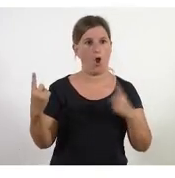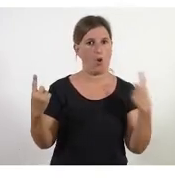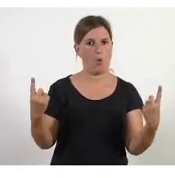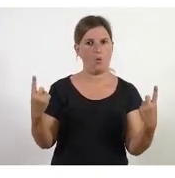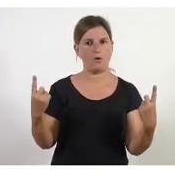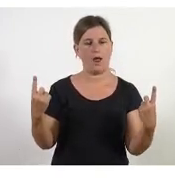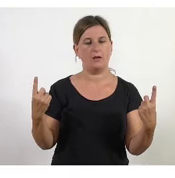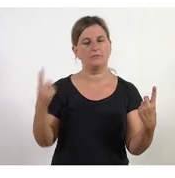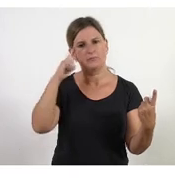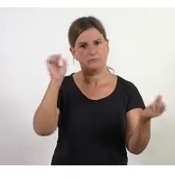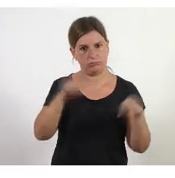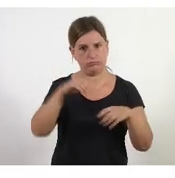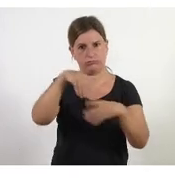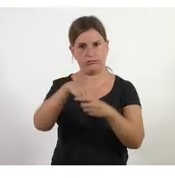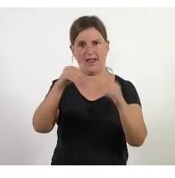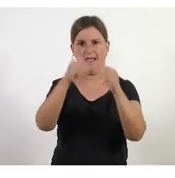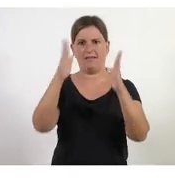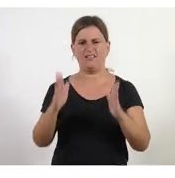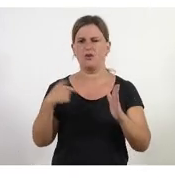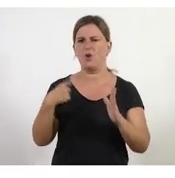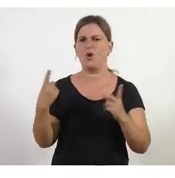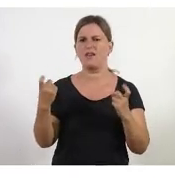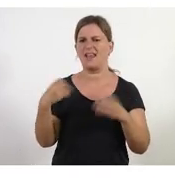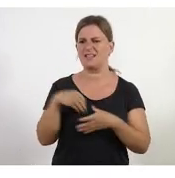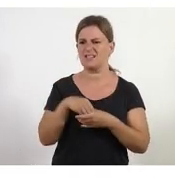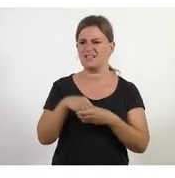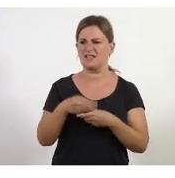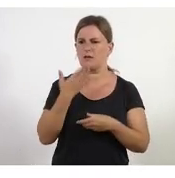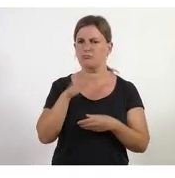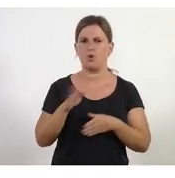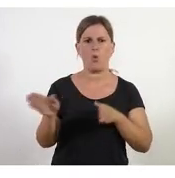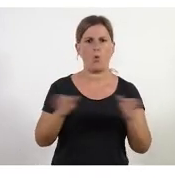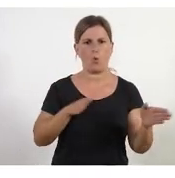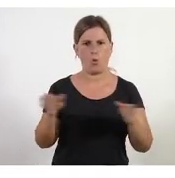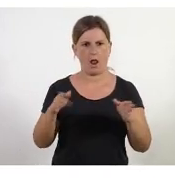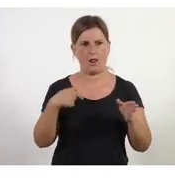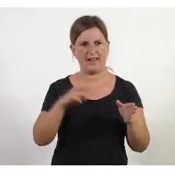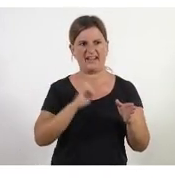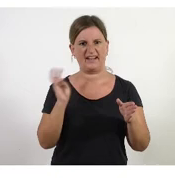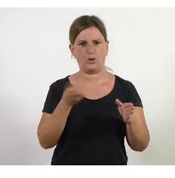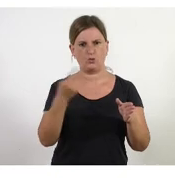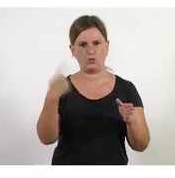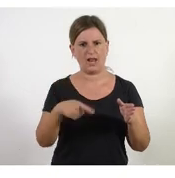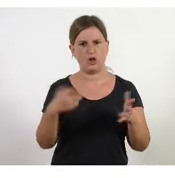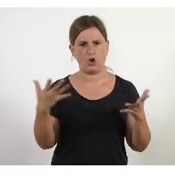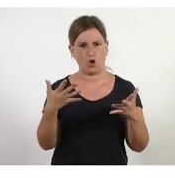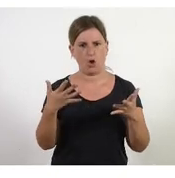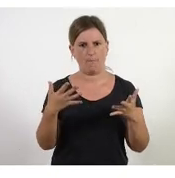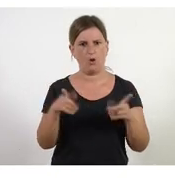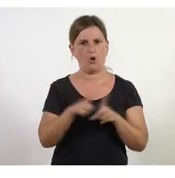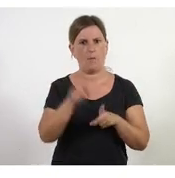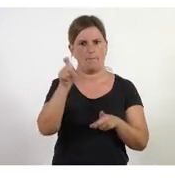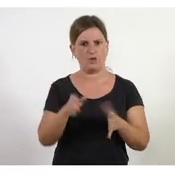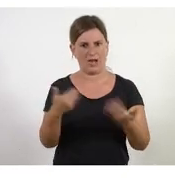avaluació interna, una avaluació que sigui què necessitem internament, quins recursos interns tenim com a la persona responsable